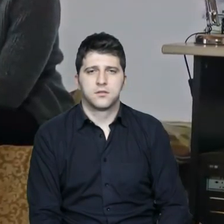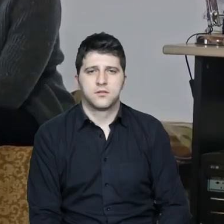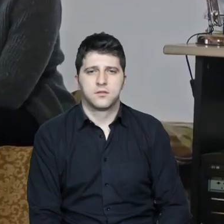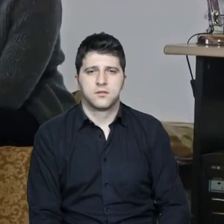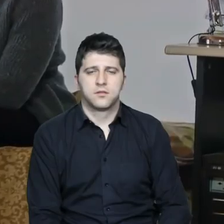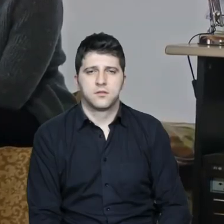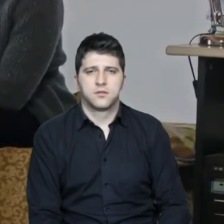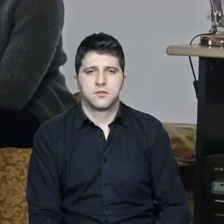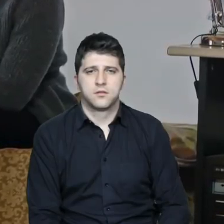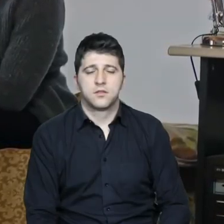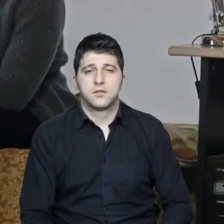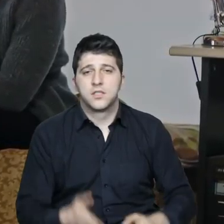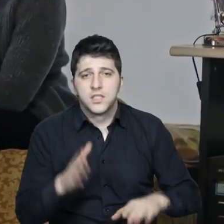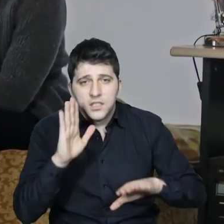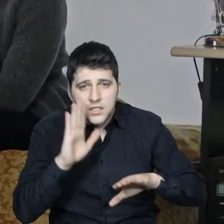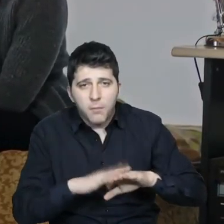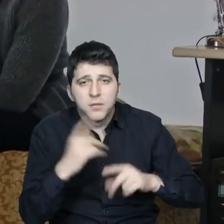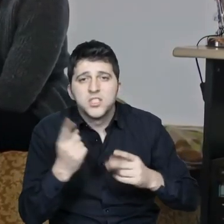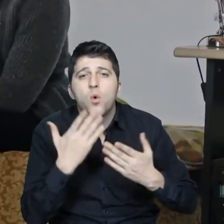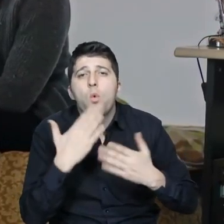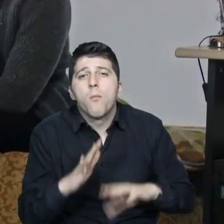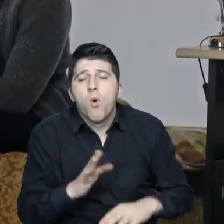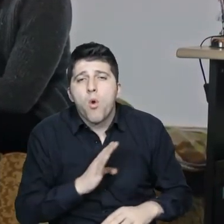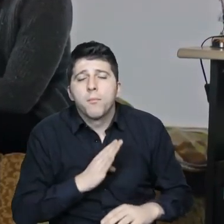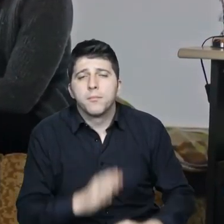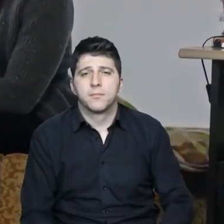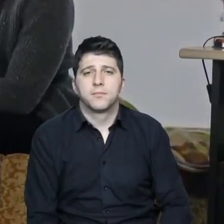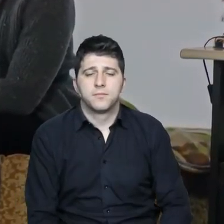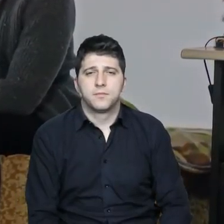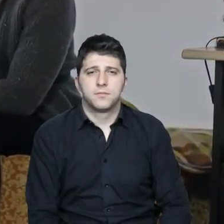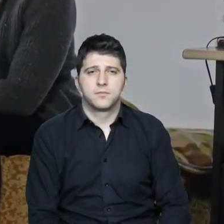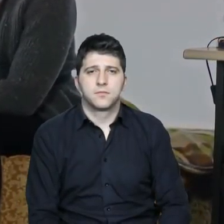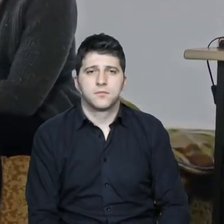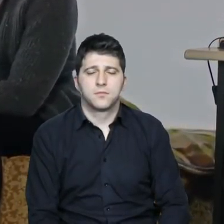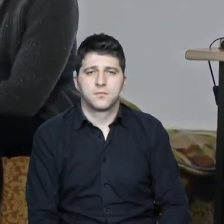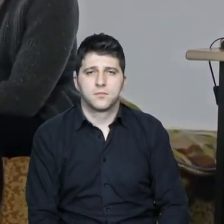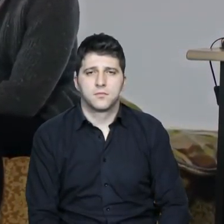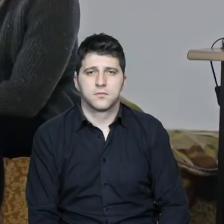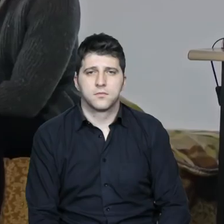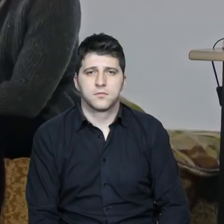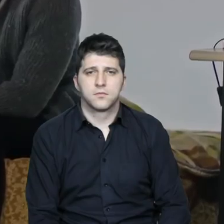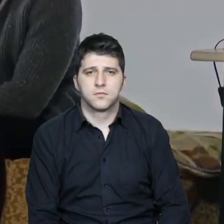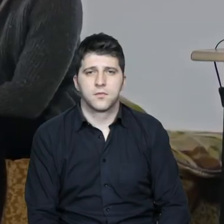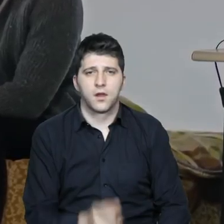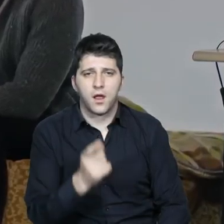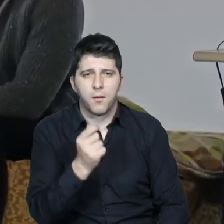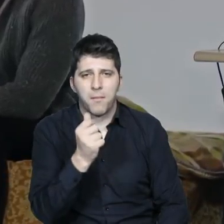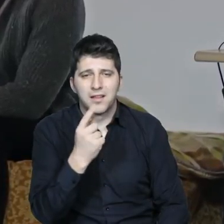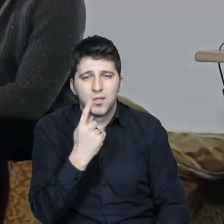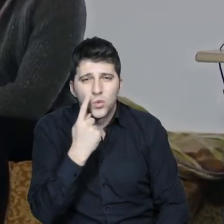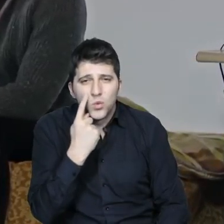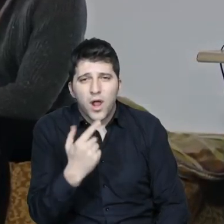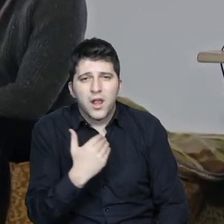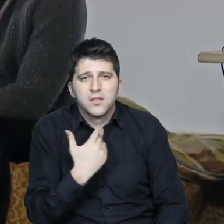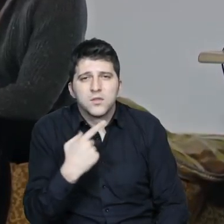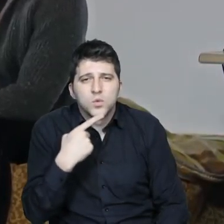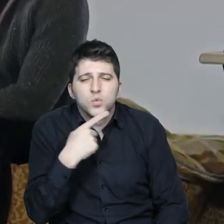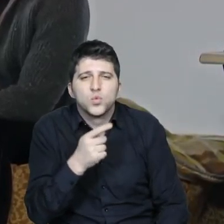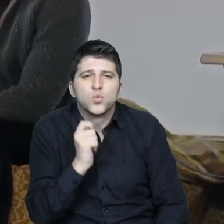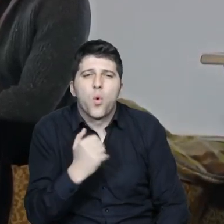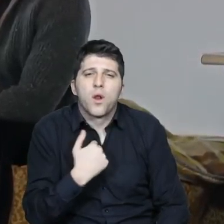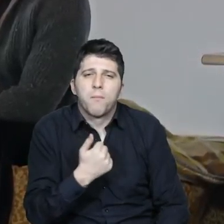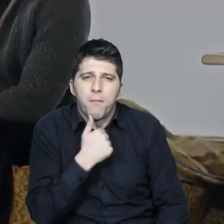İbrahim'in evi. Yapacak bir şey yok mu oğlum? Yatakta oturuyorlar. Maddi açıdan çok zor bir